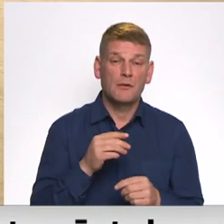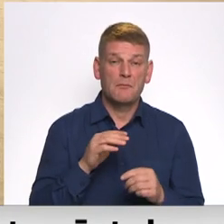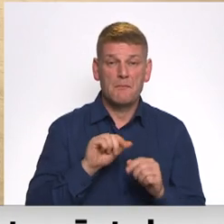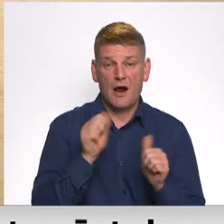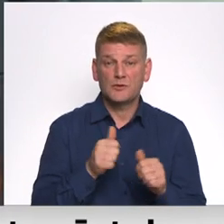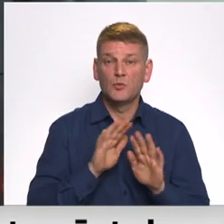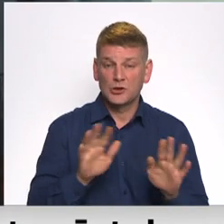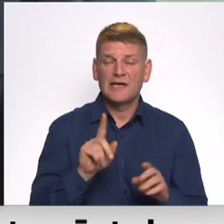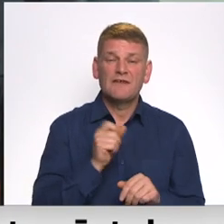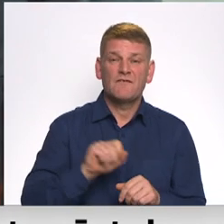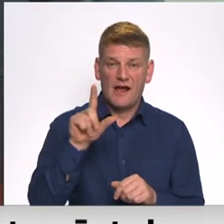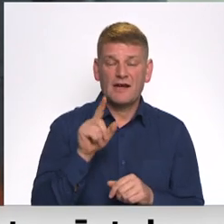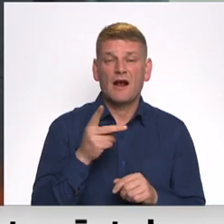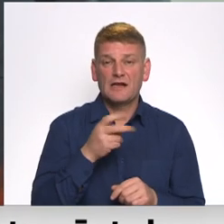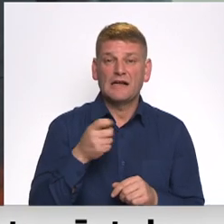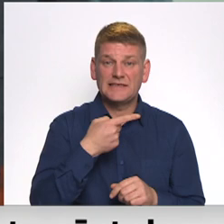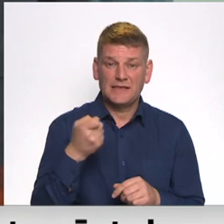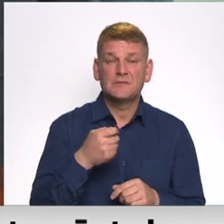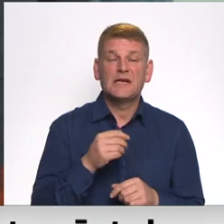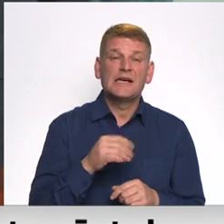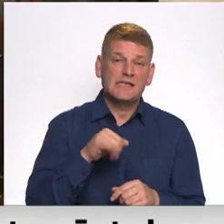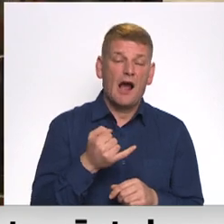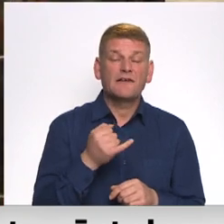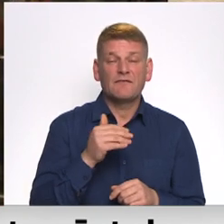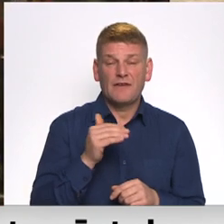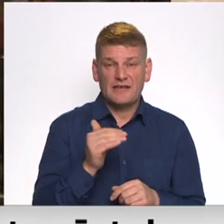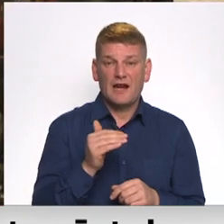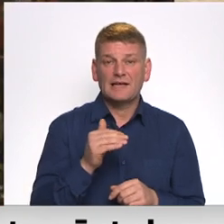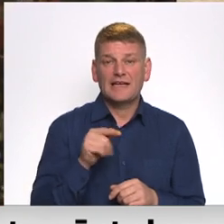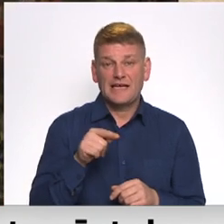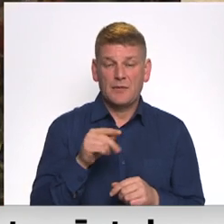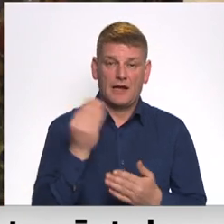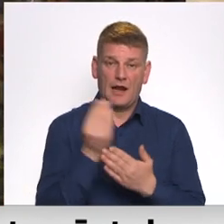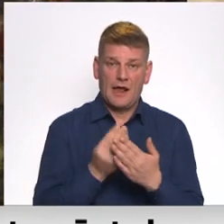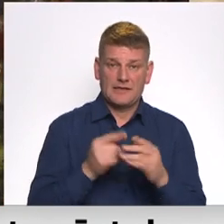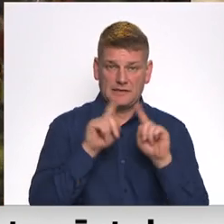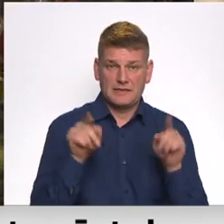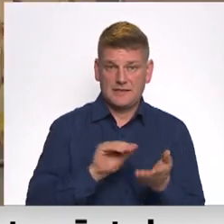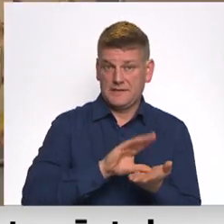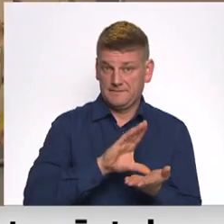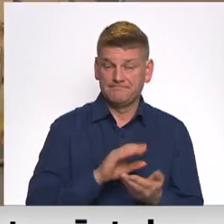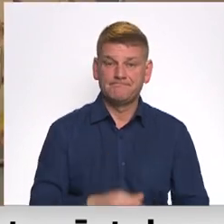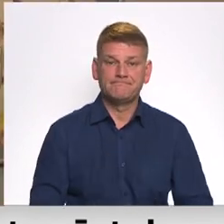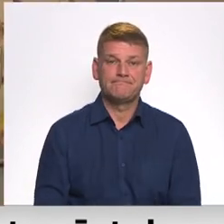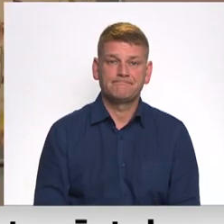pat laban ir vairāk kā 100 Jāņa Ferdinanda Tīdemaņa gleznu. Gonda Pūrniec, Vadims Petrušins, Kurzemes televīzija.